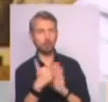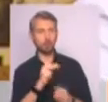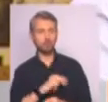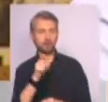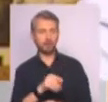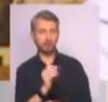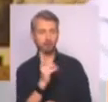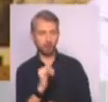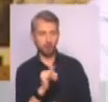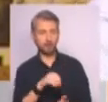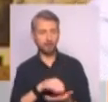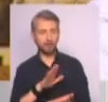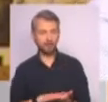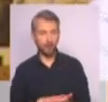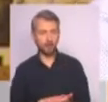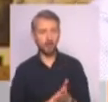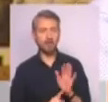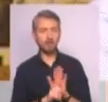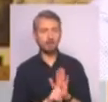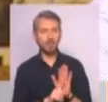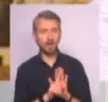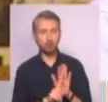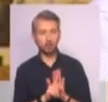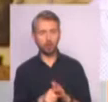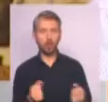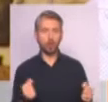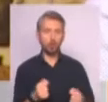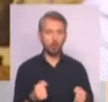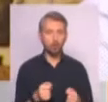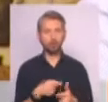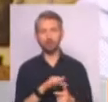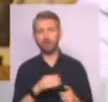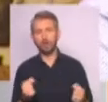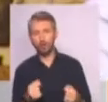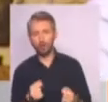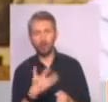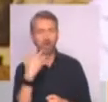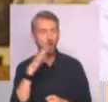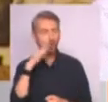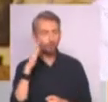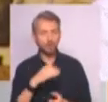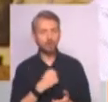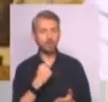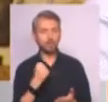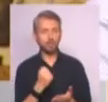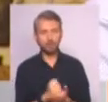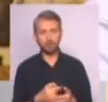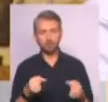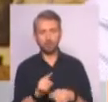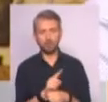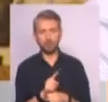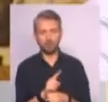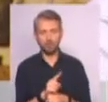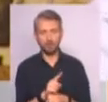ЖЕКу, зафіксувати там температуру холодної чи не холодної, чи гарячої води і встановити відповідну воду.